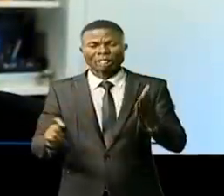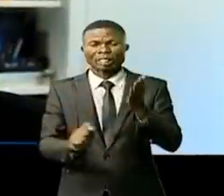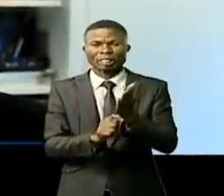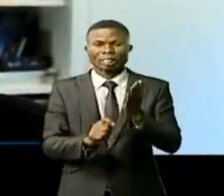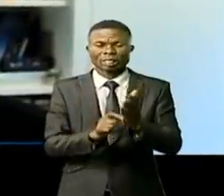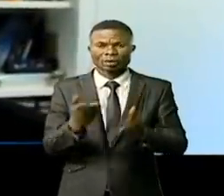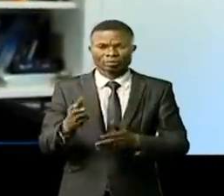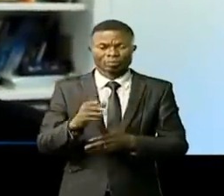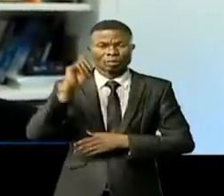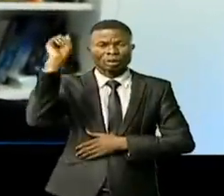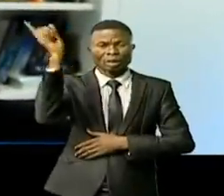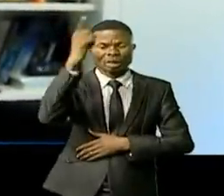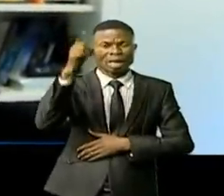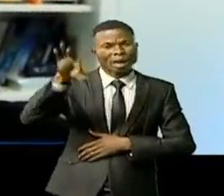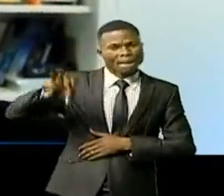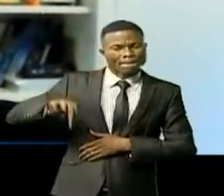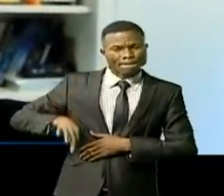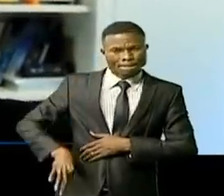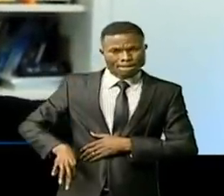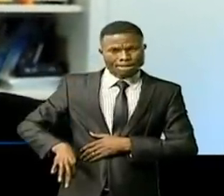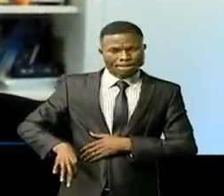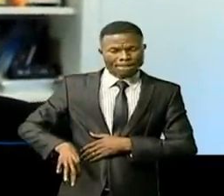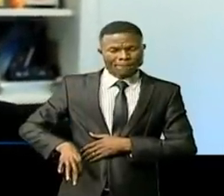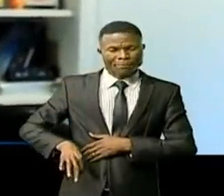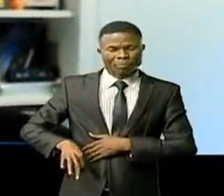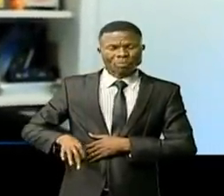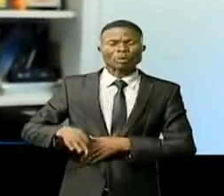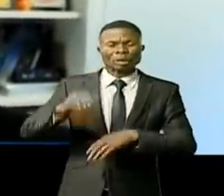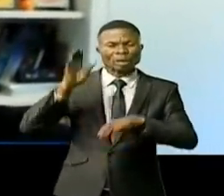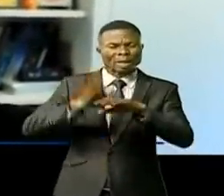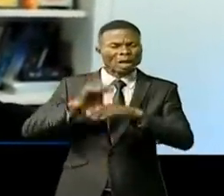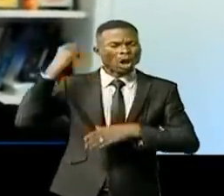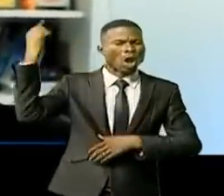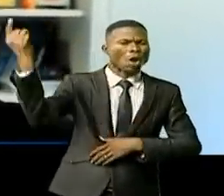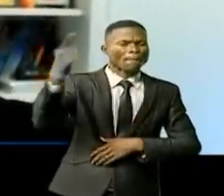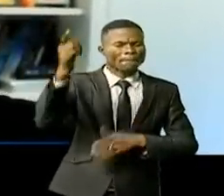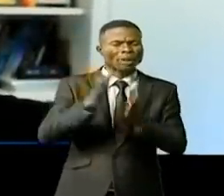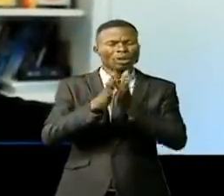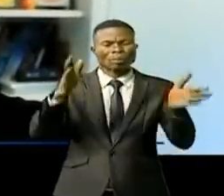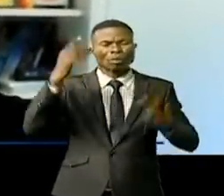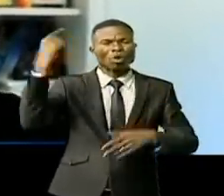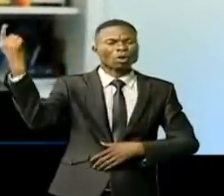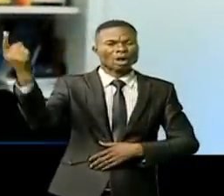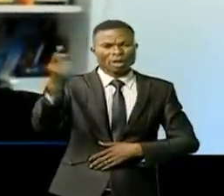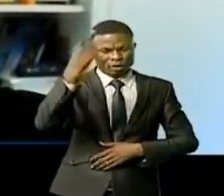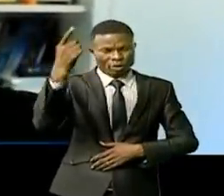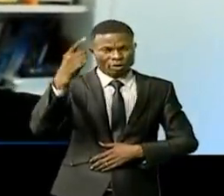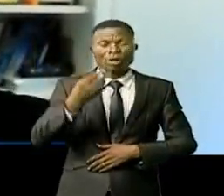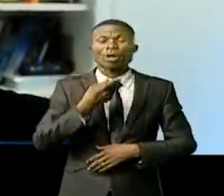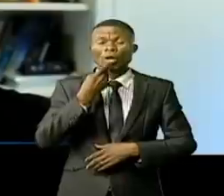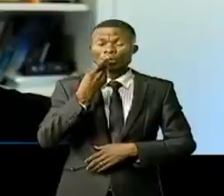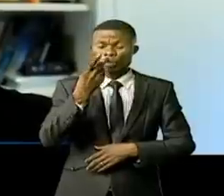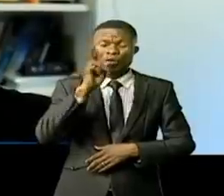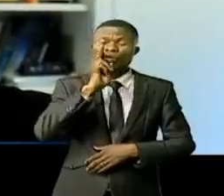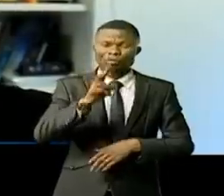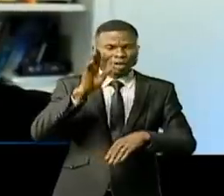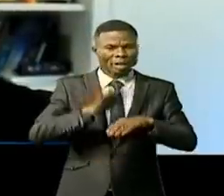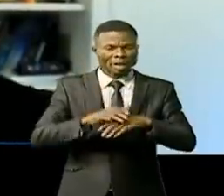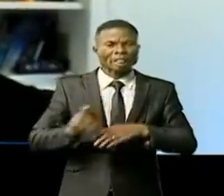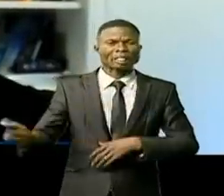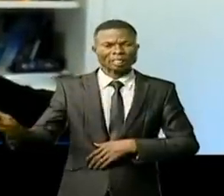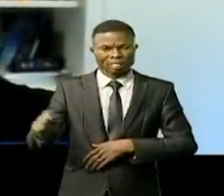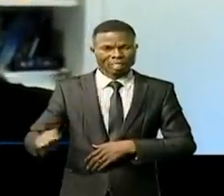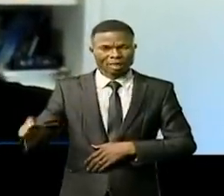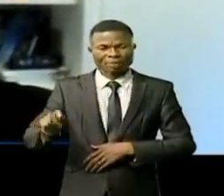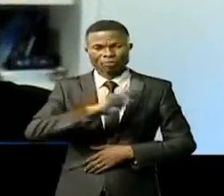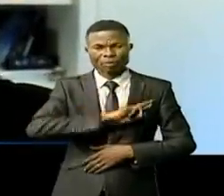Notre satellite a l'avantage de passer partout et de couvrir le globe entier. Donc clairement, il va couvrir l'ensemble du territoire